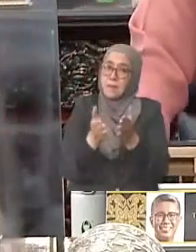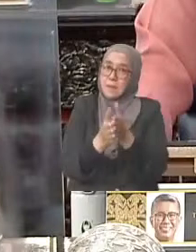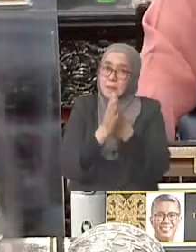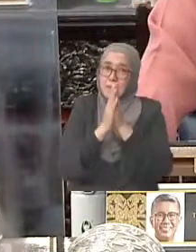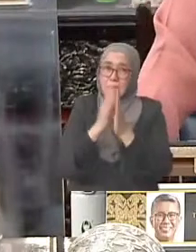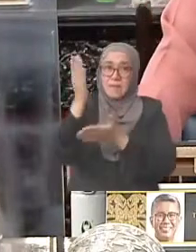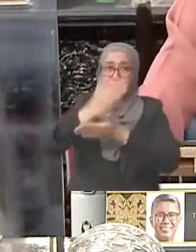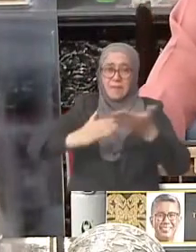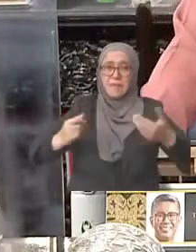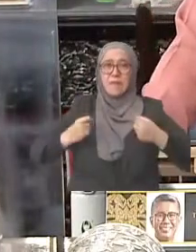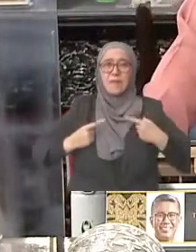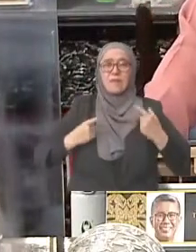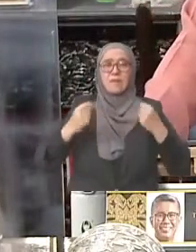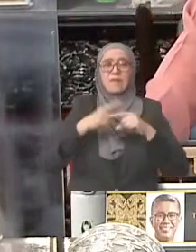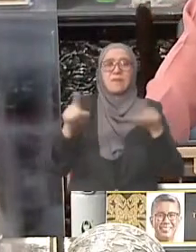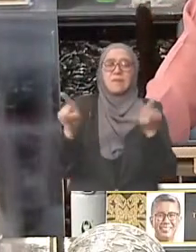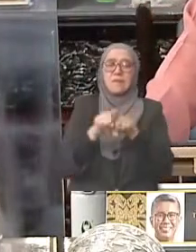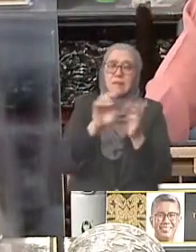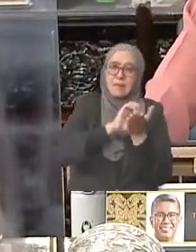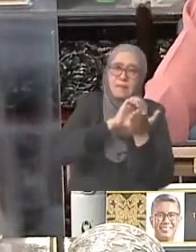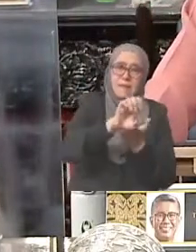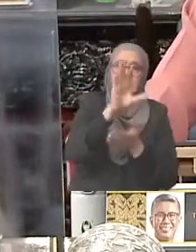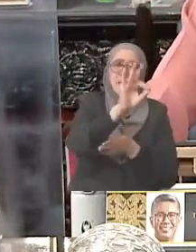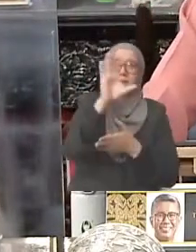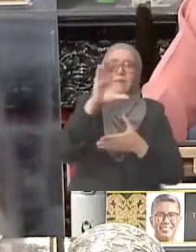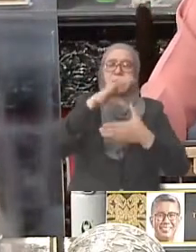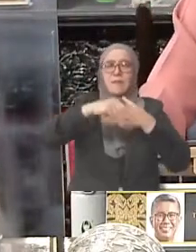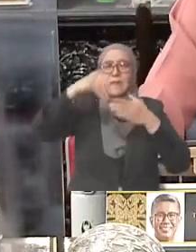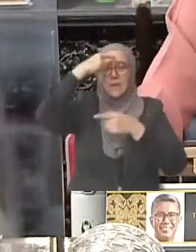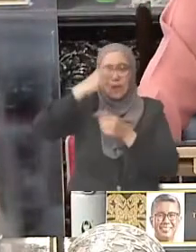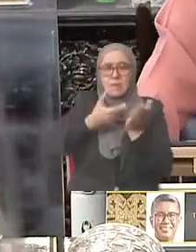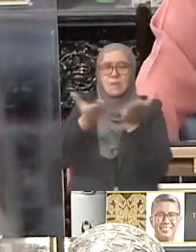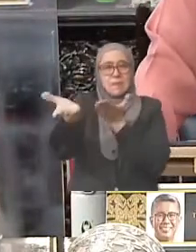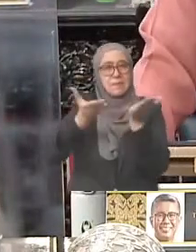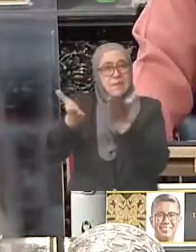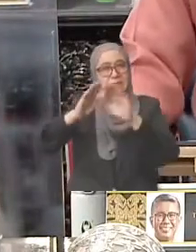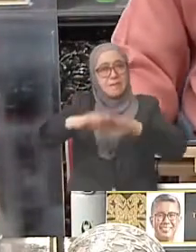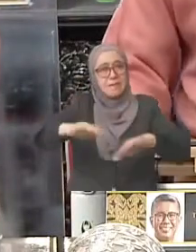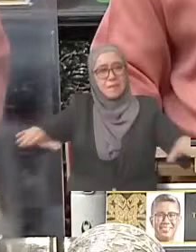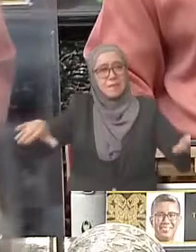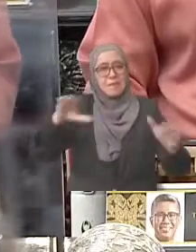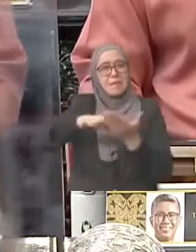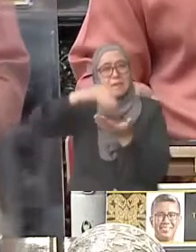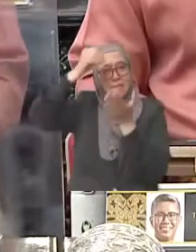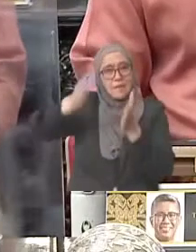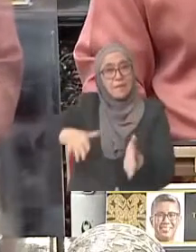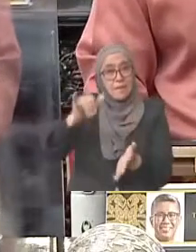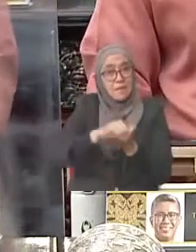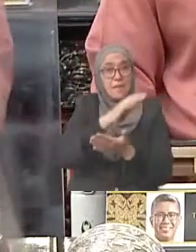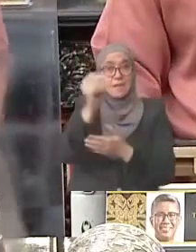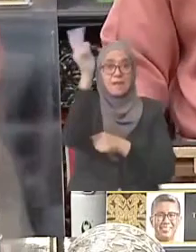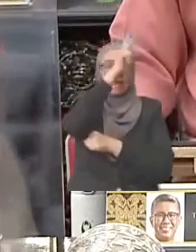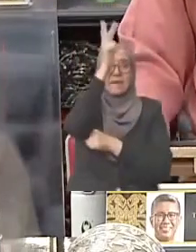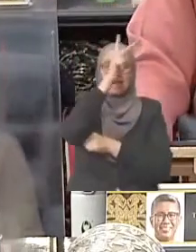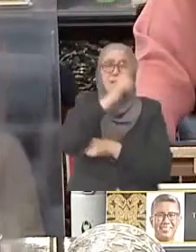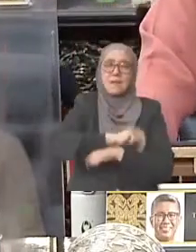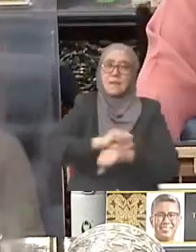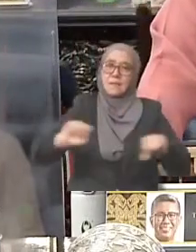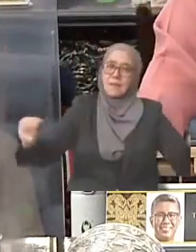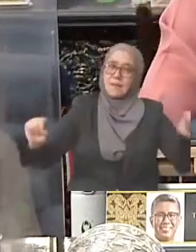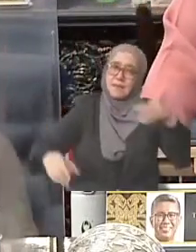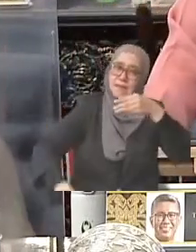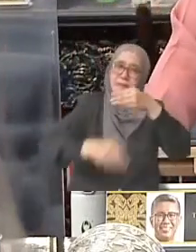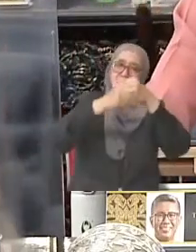turut memberi lawan sekurang-kurangnya 100mg atas hebat Plaza tersebut Selain itu kerajaan akan menyediakan insentif